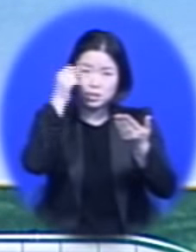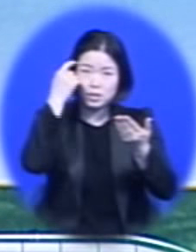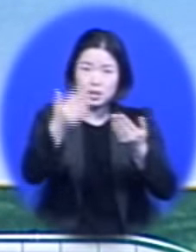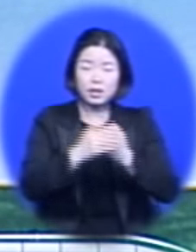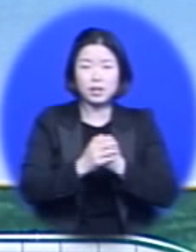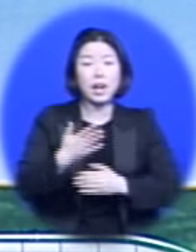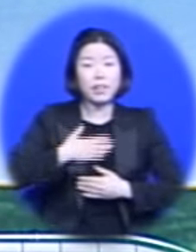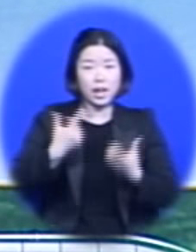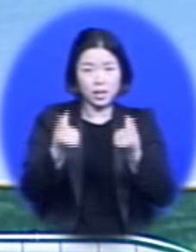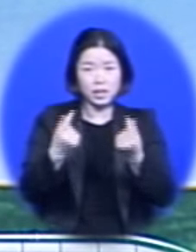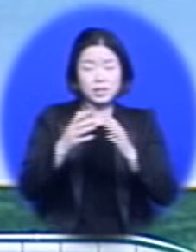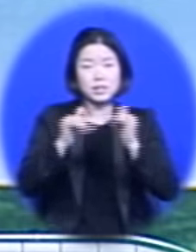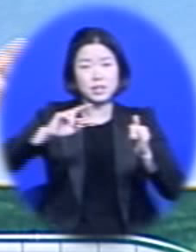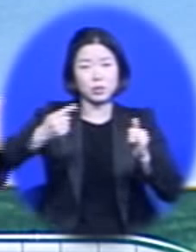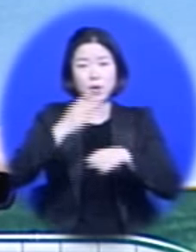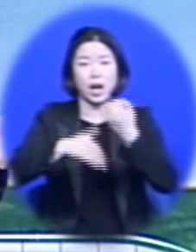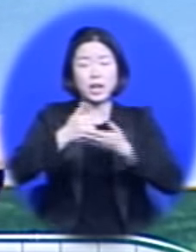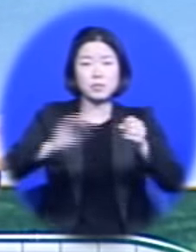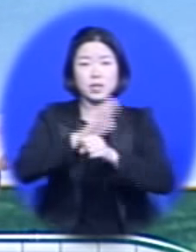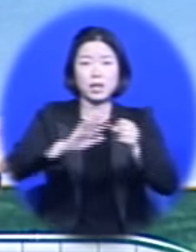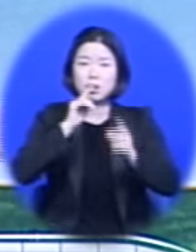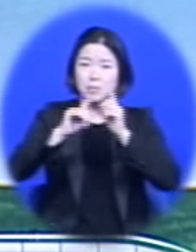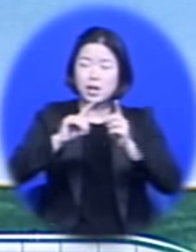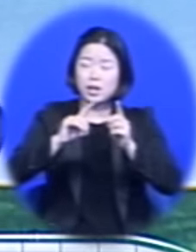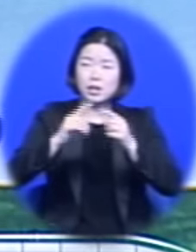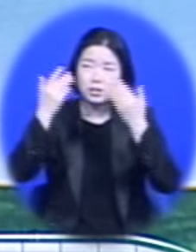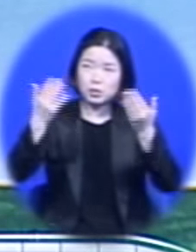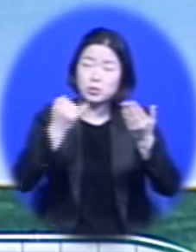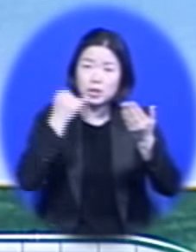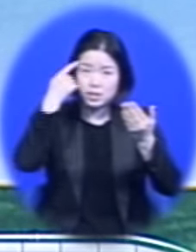나 같은 자도 하나님을 사랑한다고 말해도 되나?